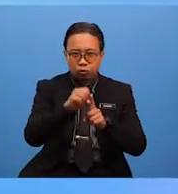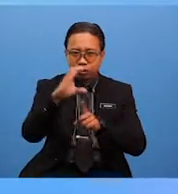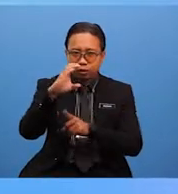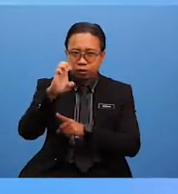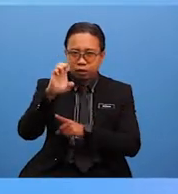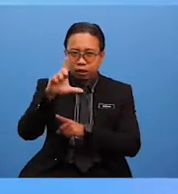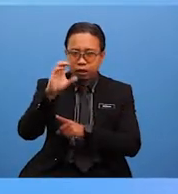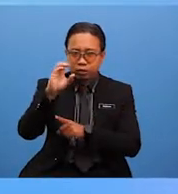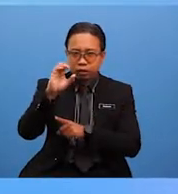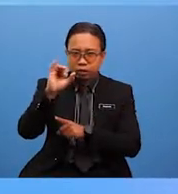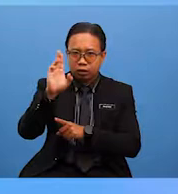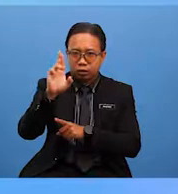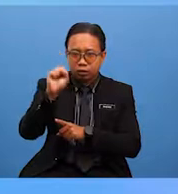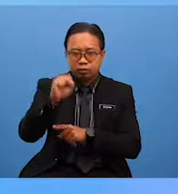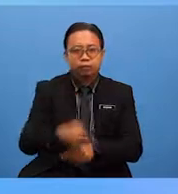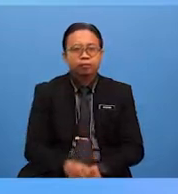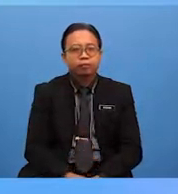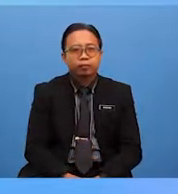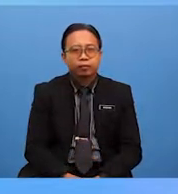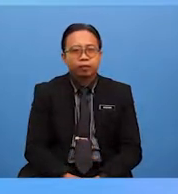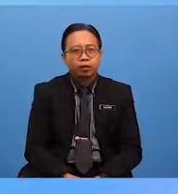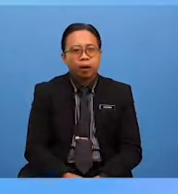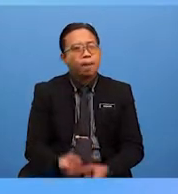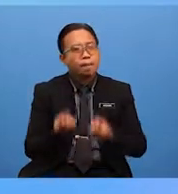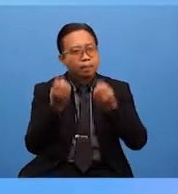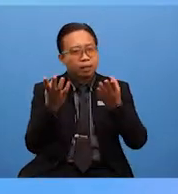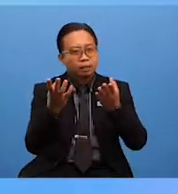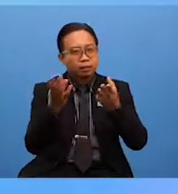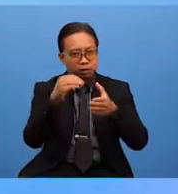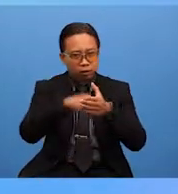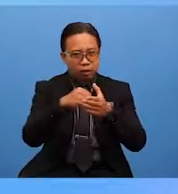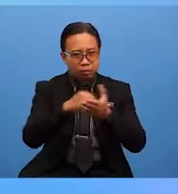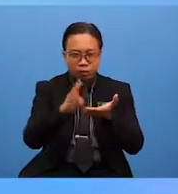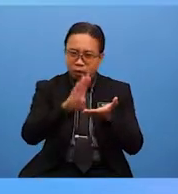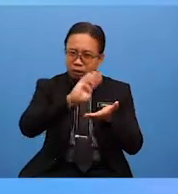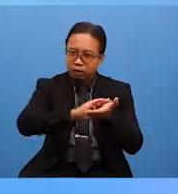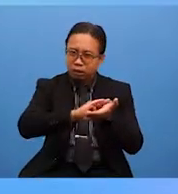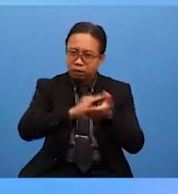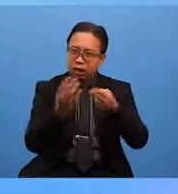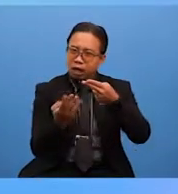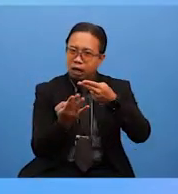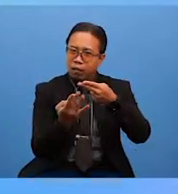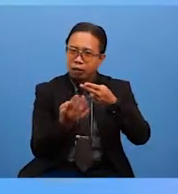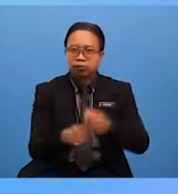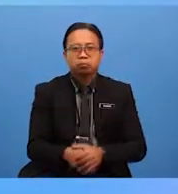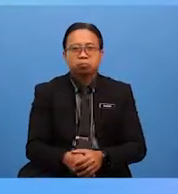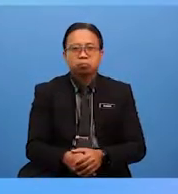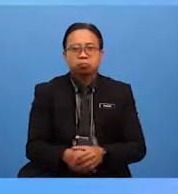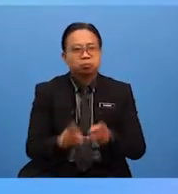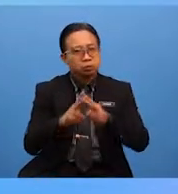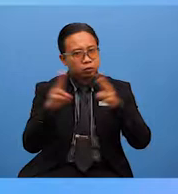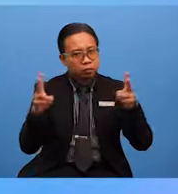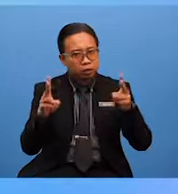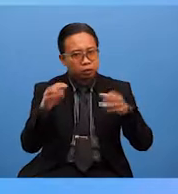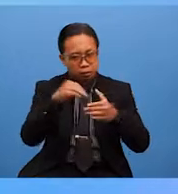Syaikh semakin bertambah quantity hebat dalam sesuatu bahan semakin tinggi suhu bahan